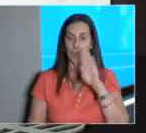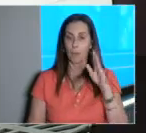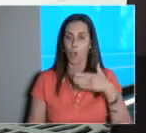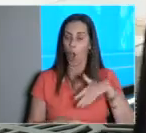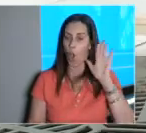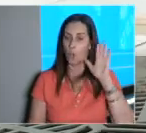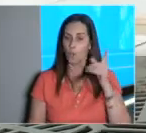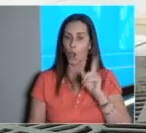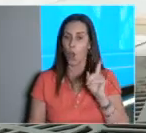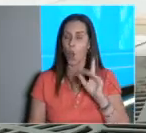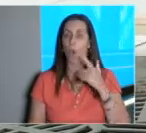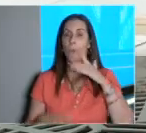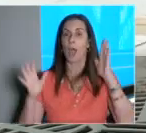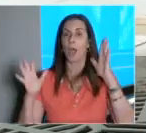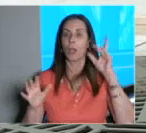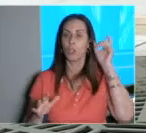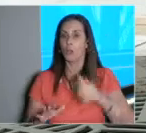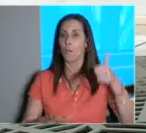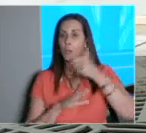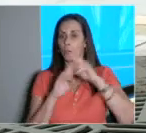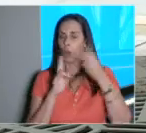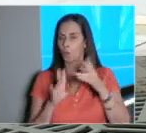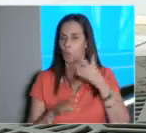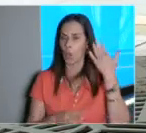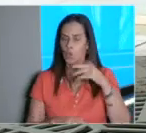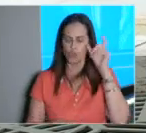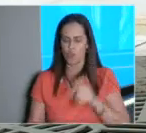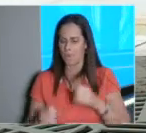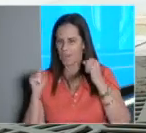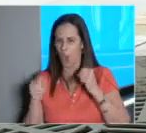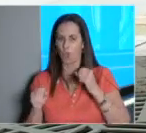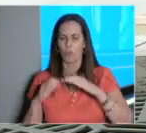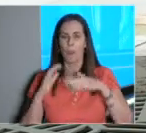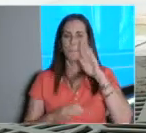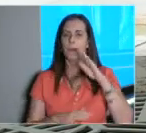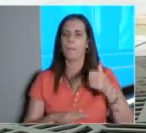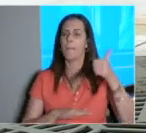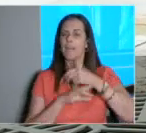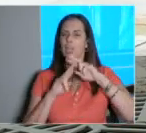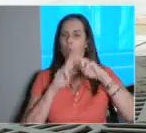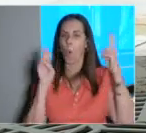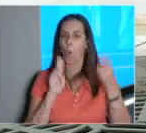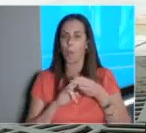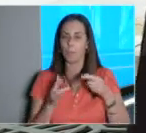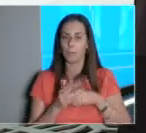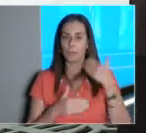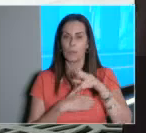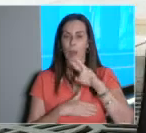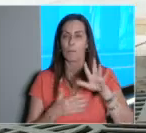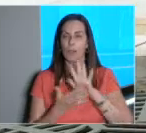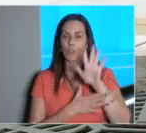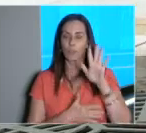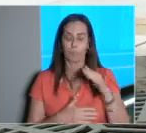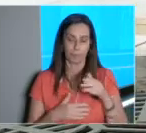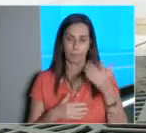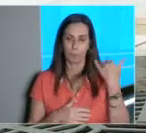במשך רוב הקדנציות שלו לא נתפס כאיש שהוא מנהיג עולמי, היו לו איכויות אחרות, היה מר ביטחון בהתחלה. נתניהו מנהיג עולמי זה אירוע שהוא מסוף 2015